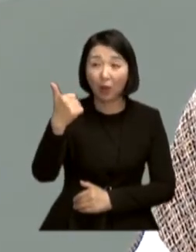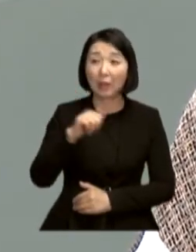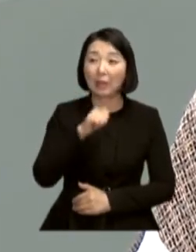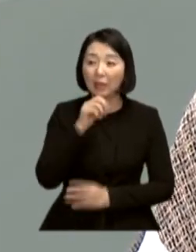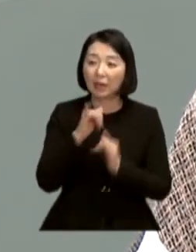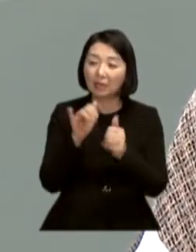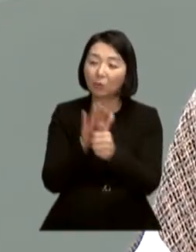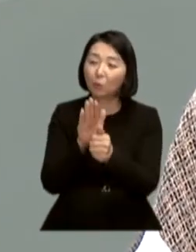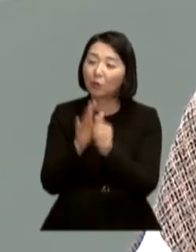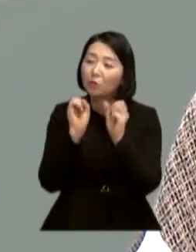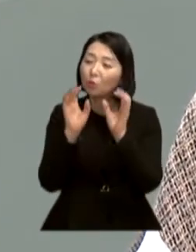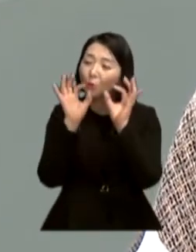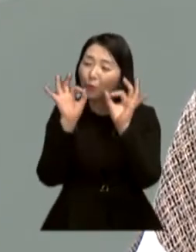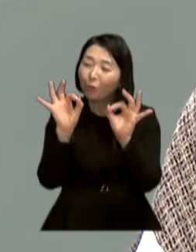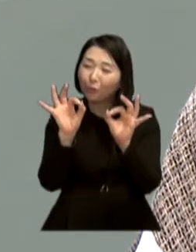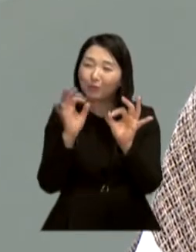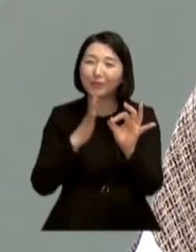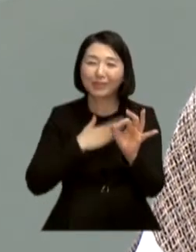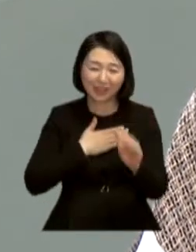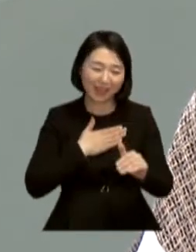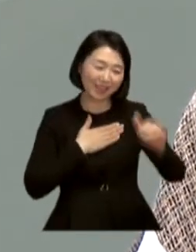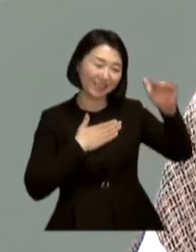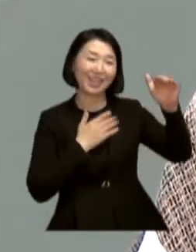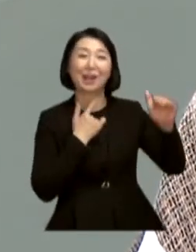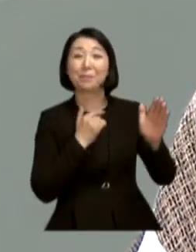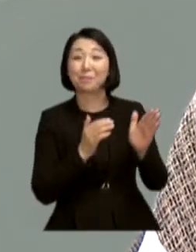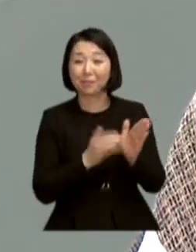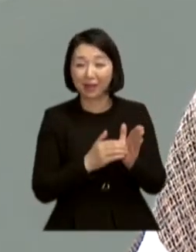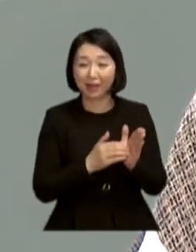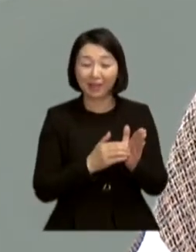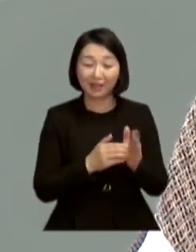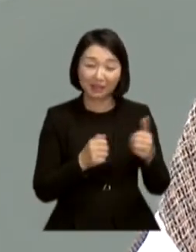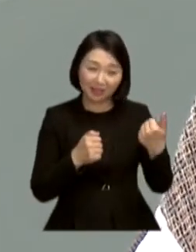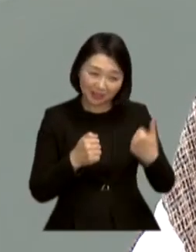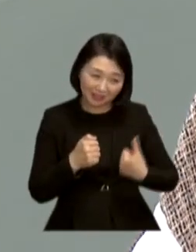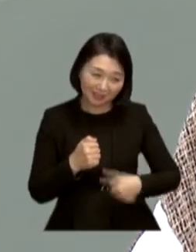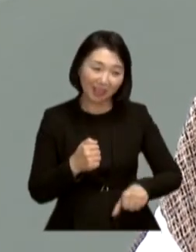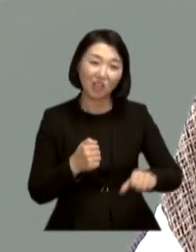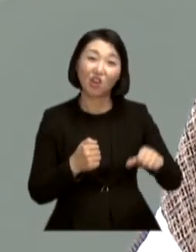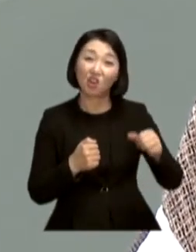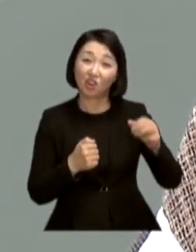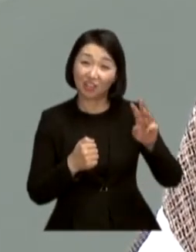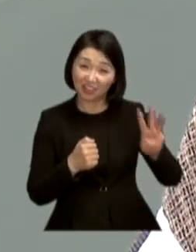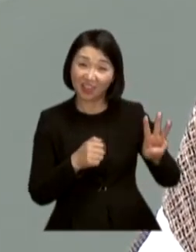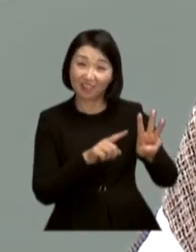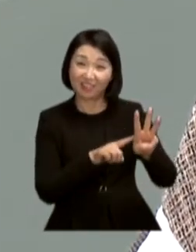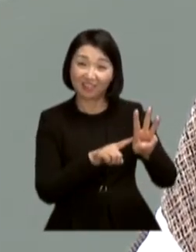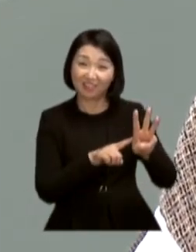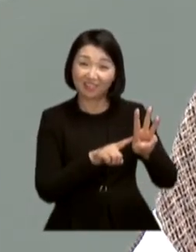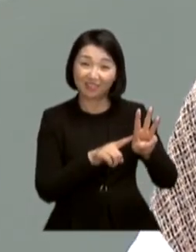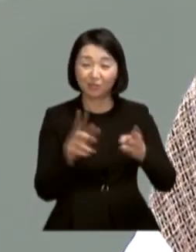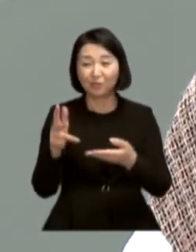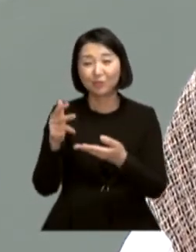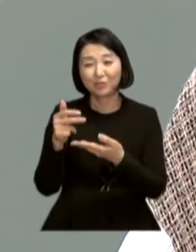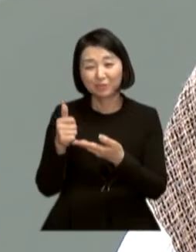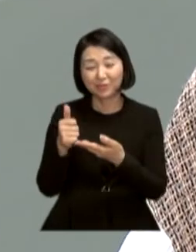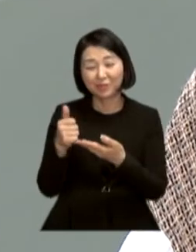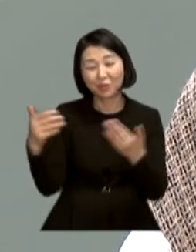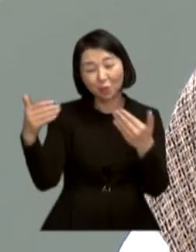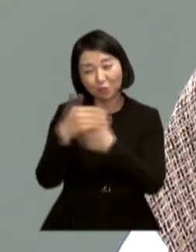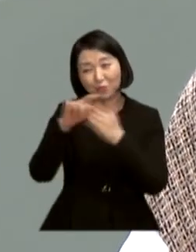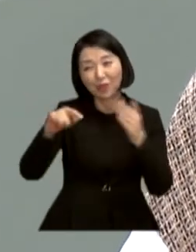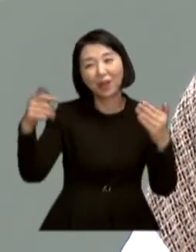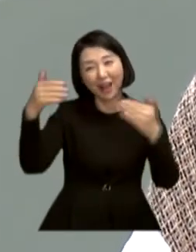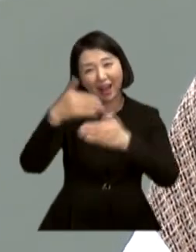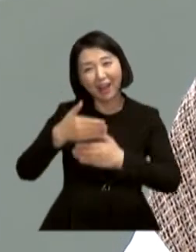하시는 모습을 늘 보면서 자란 사람으로서 전 새 자녀를 정말 주님의